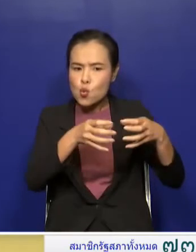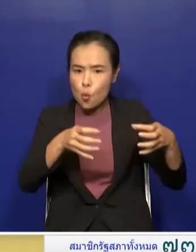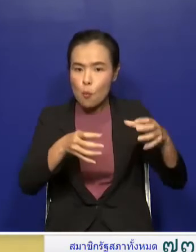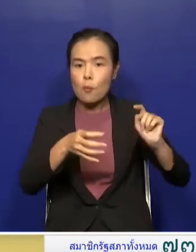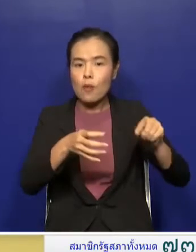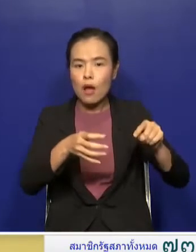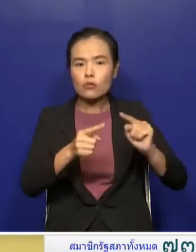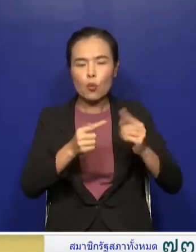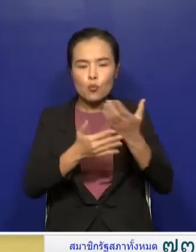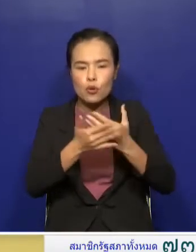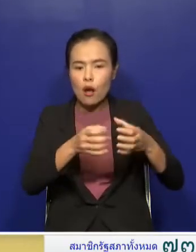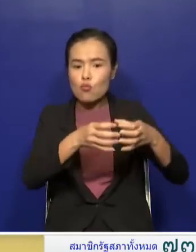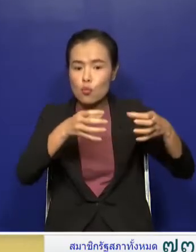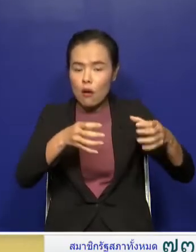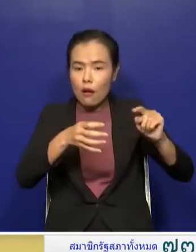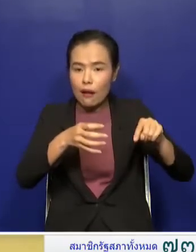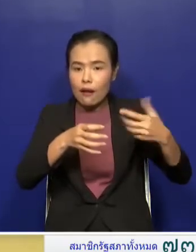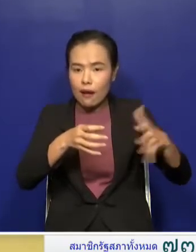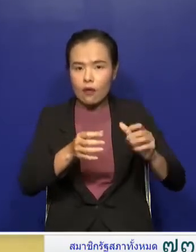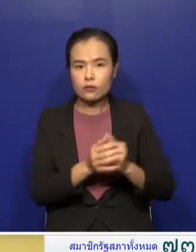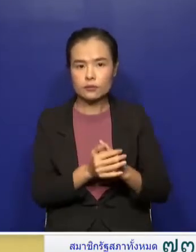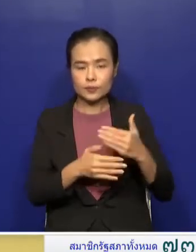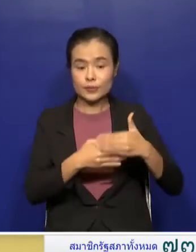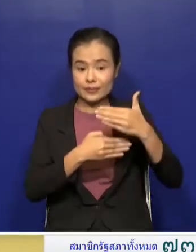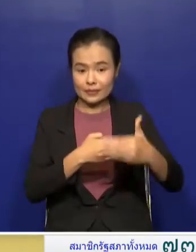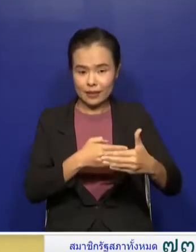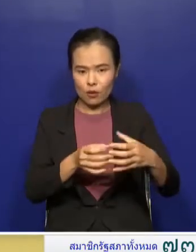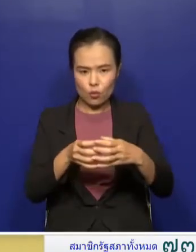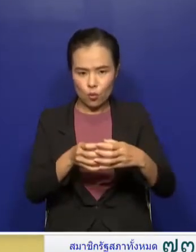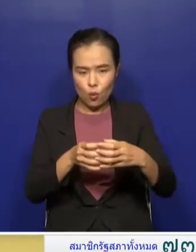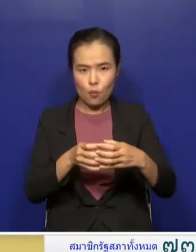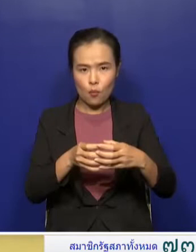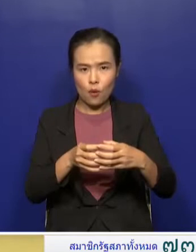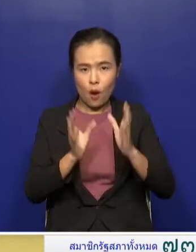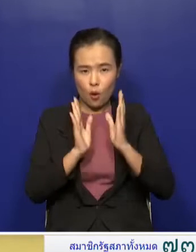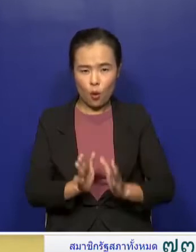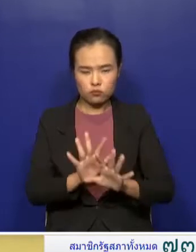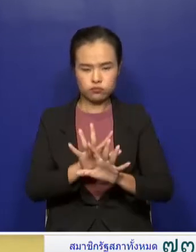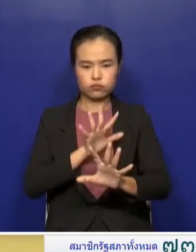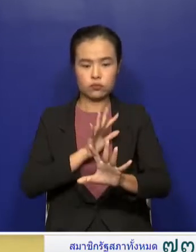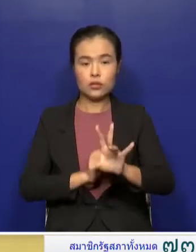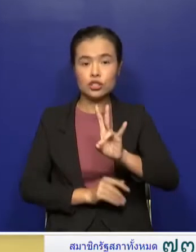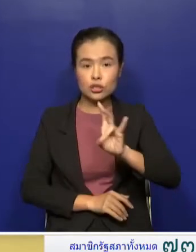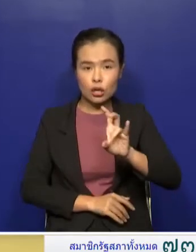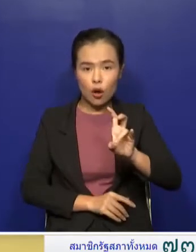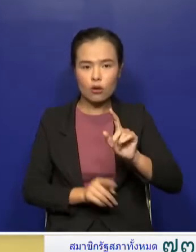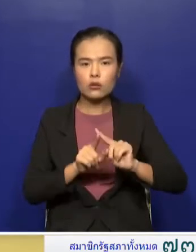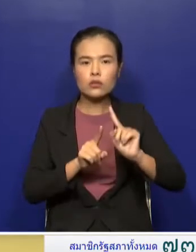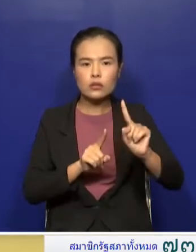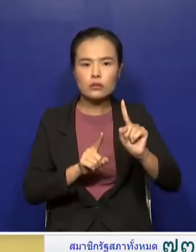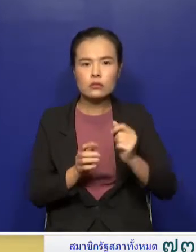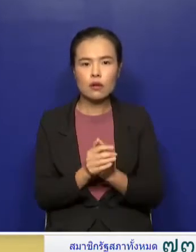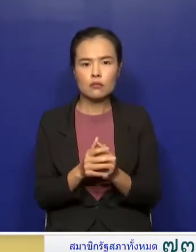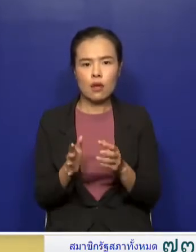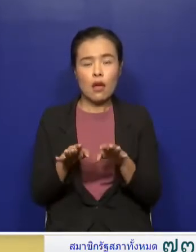เป็นวิจารณ์เบื้องสูงด้วยถ้าจากนั้นก็มาวิจารณ์หมูกันในสภานี้700คนในวาระที่ 1ขอรับ